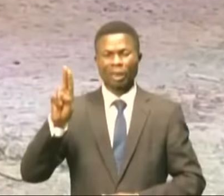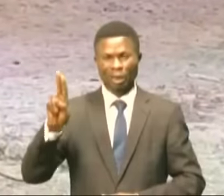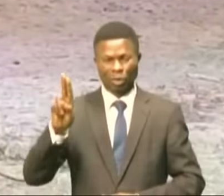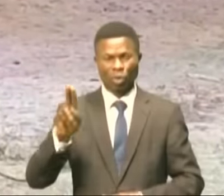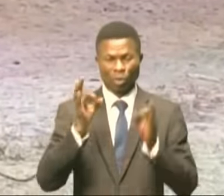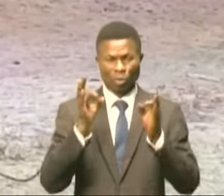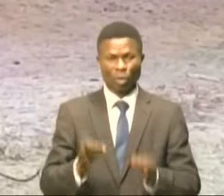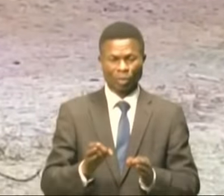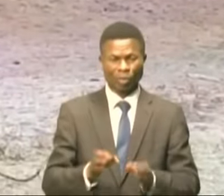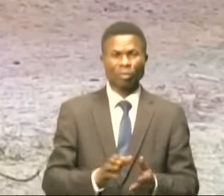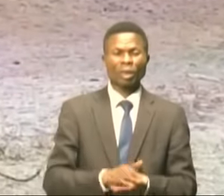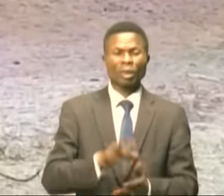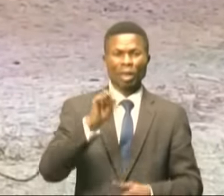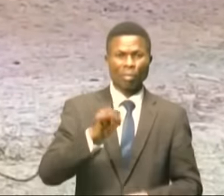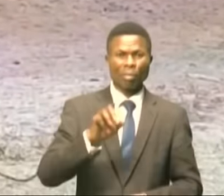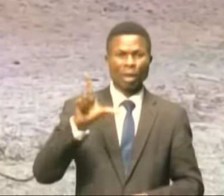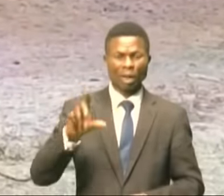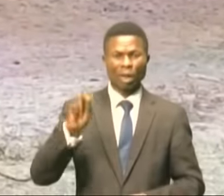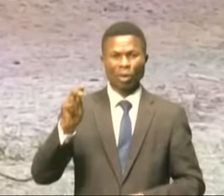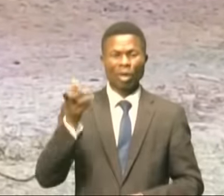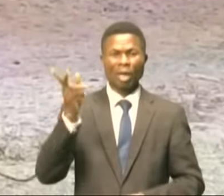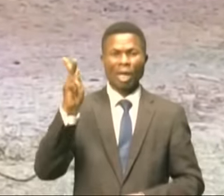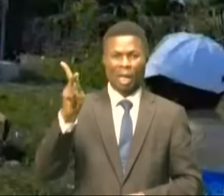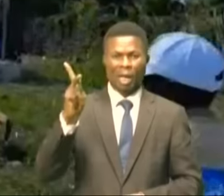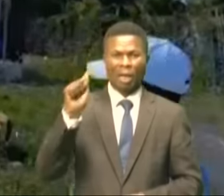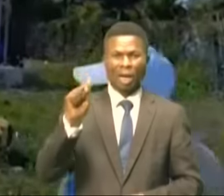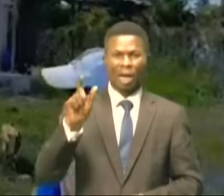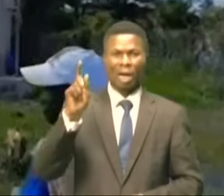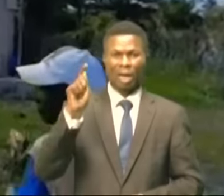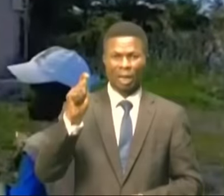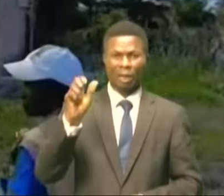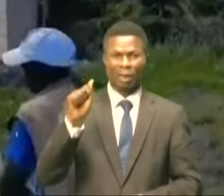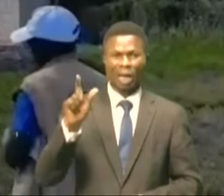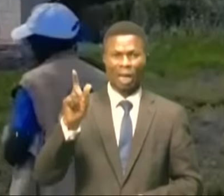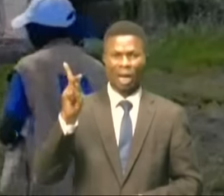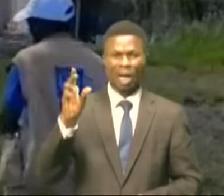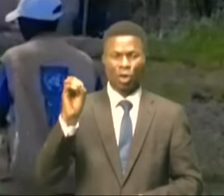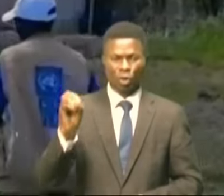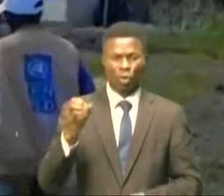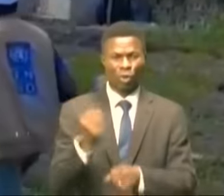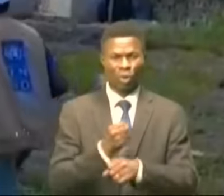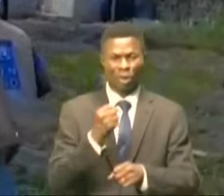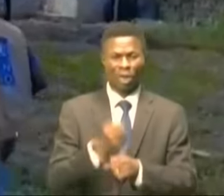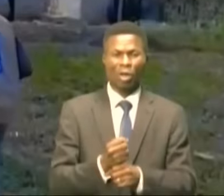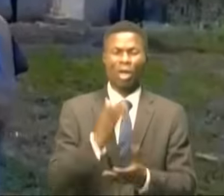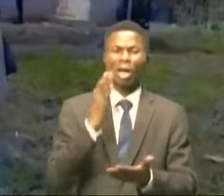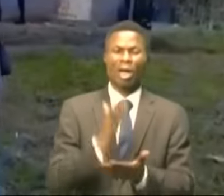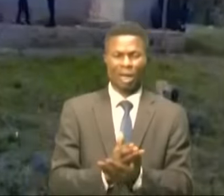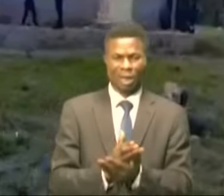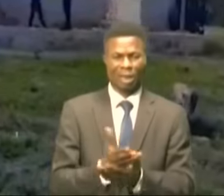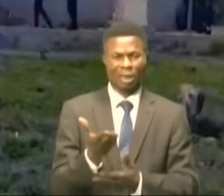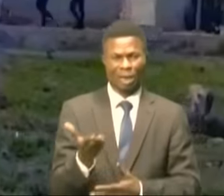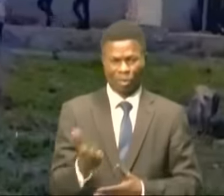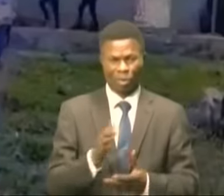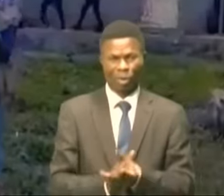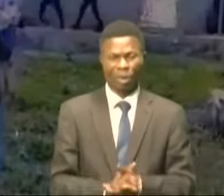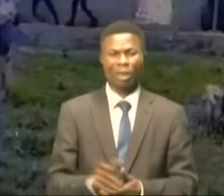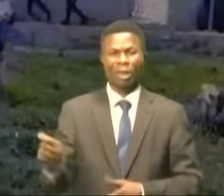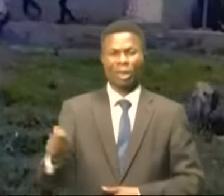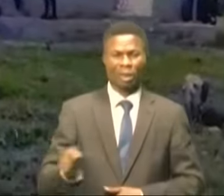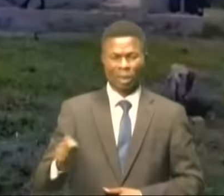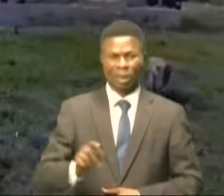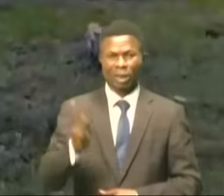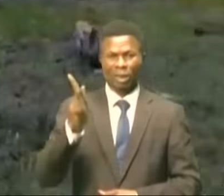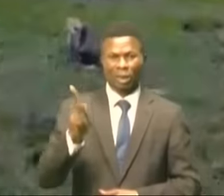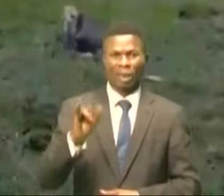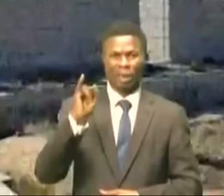qu'à l'EP Manoa, au village Katako, toujours dans le territoire de Kailo, les travaux sont au point mort. Dans le territoire de